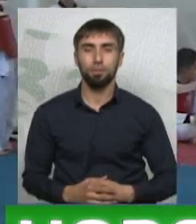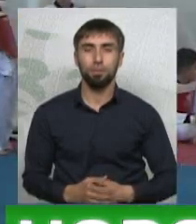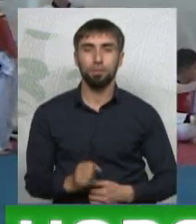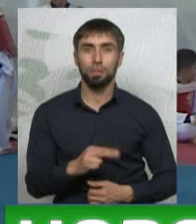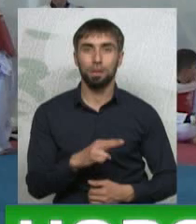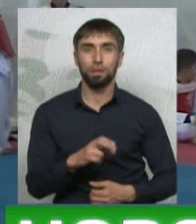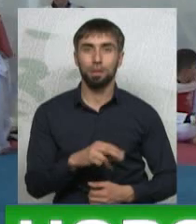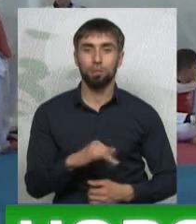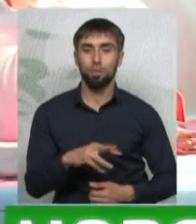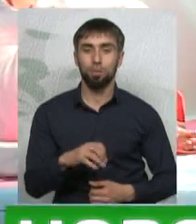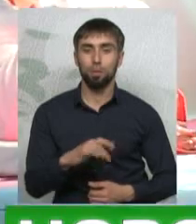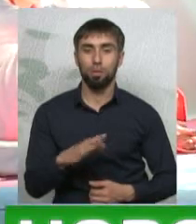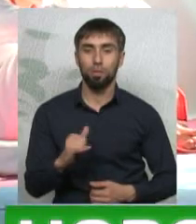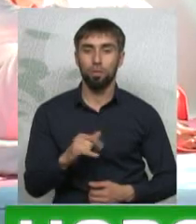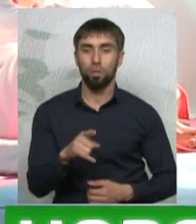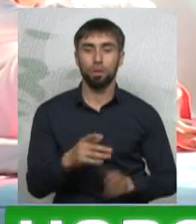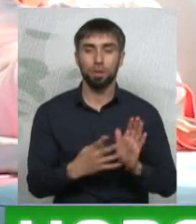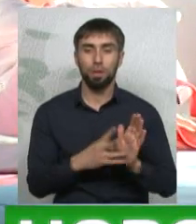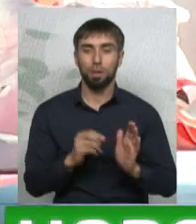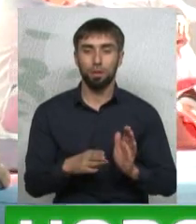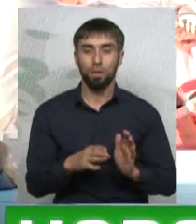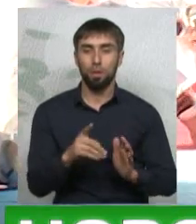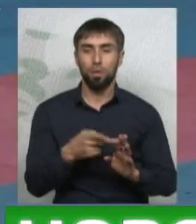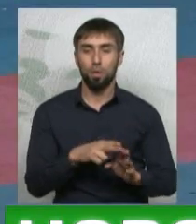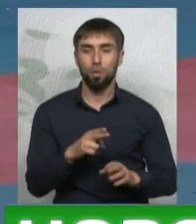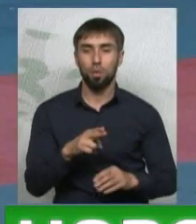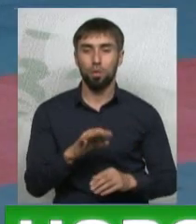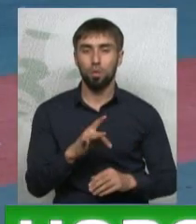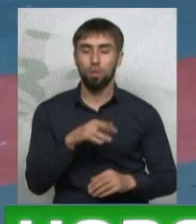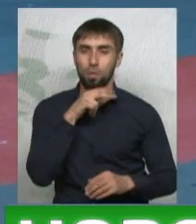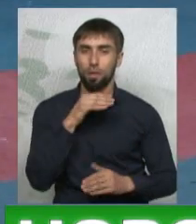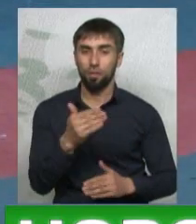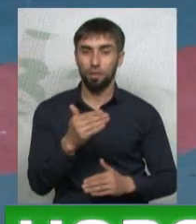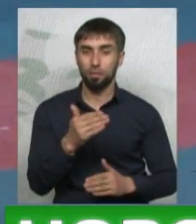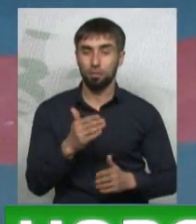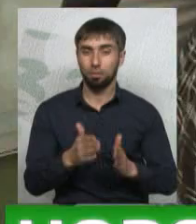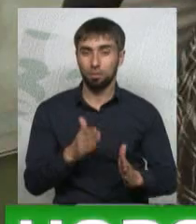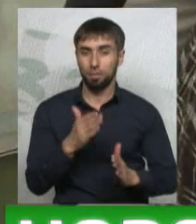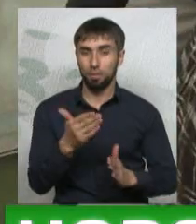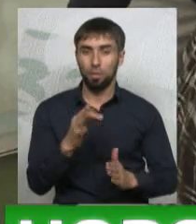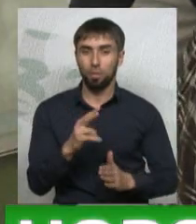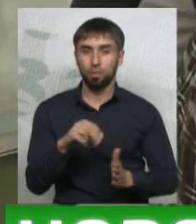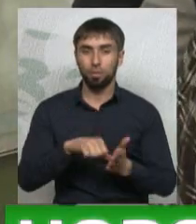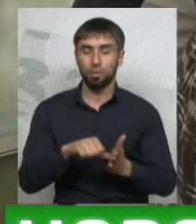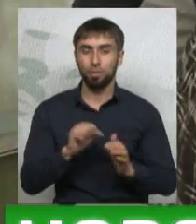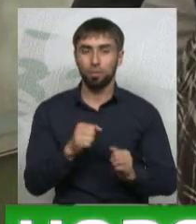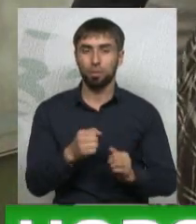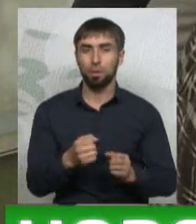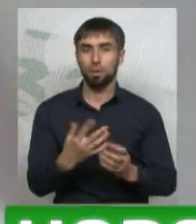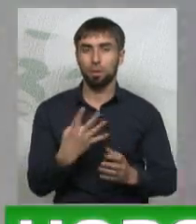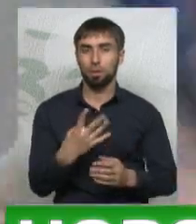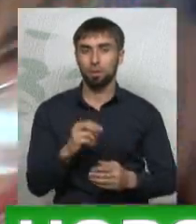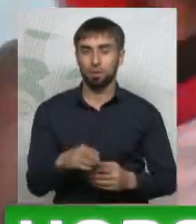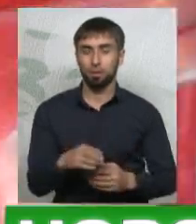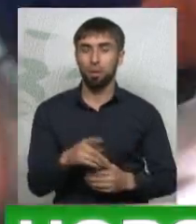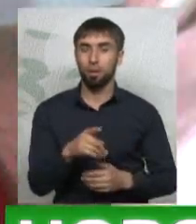Адаму Медову 9 лет. Корейским боевым искусством он занимается уже 4-й год. За несколько лет спортсмен успел побывать на многих турнирах,